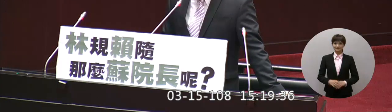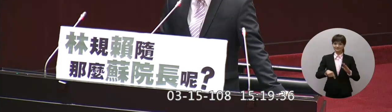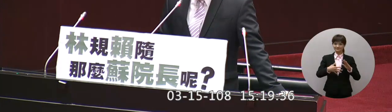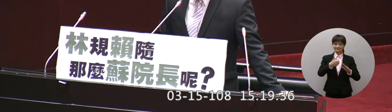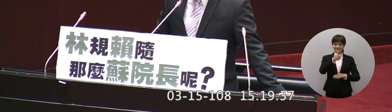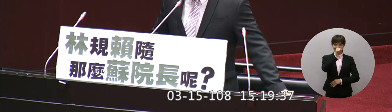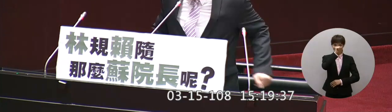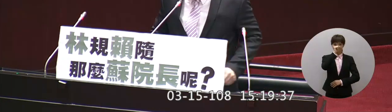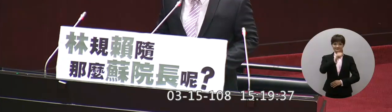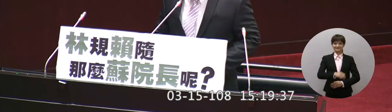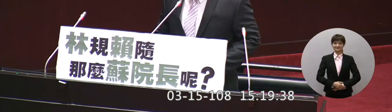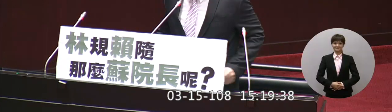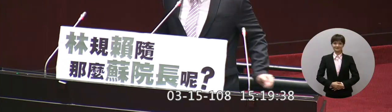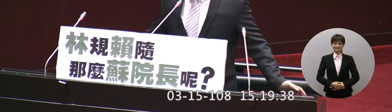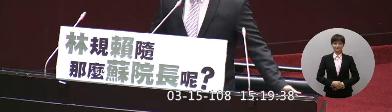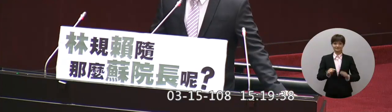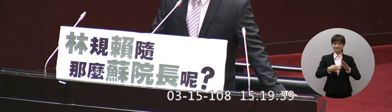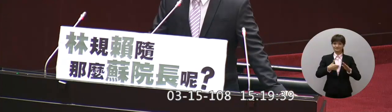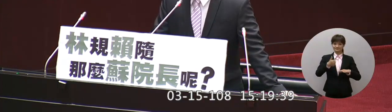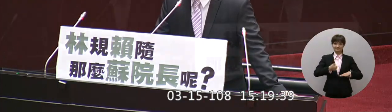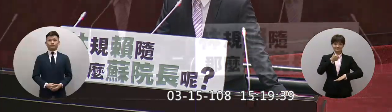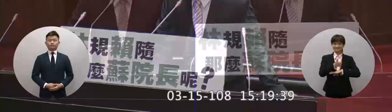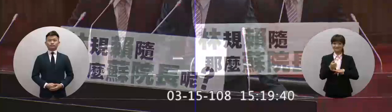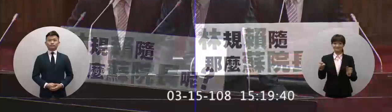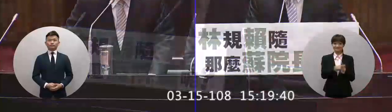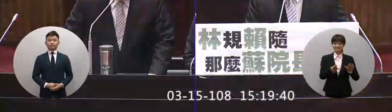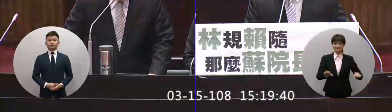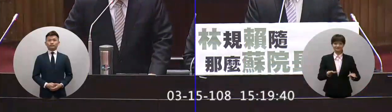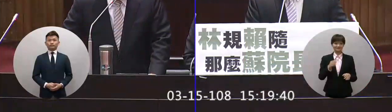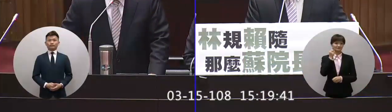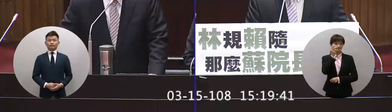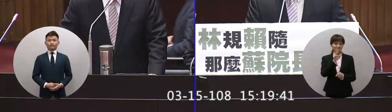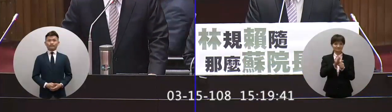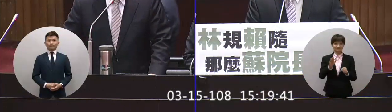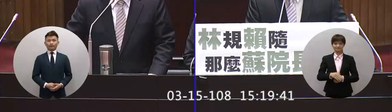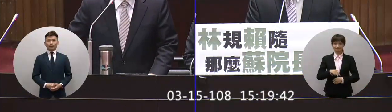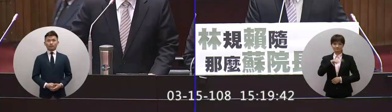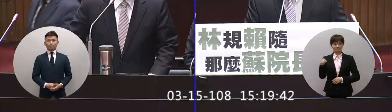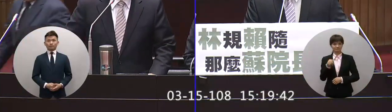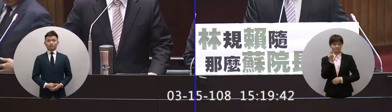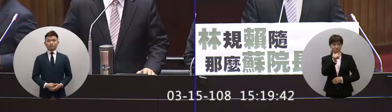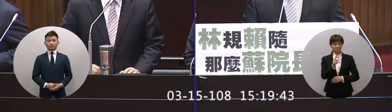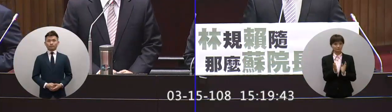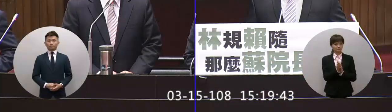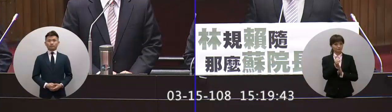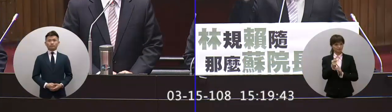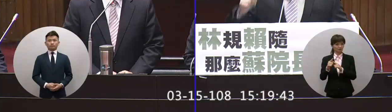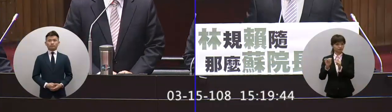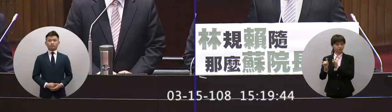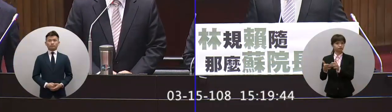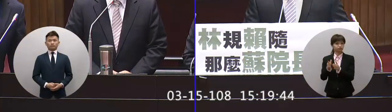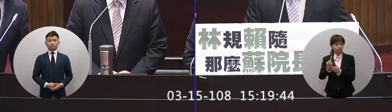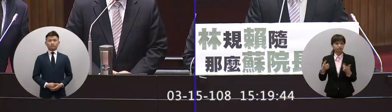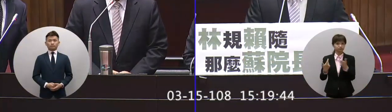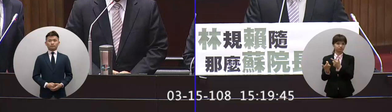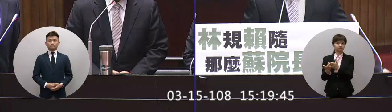院长好。 哎，委员你好。 院长上任至今哈，刚好2个月，大家对你的称赞都是接地气，而且你